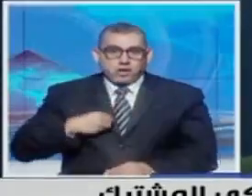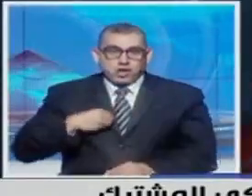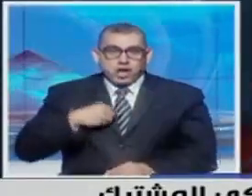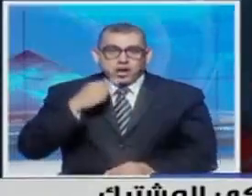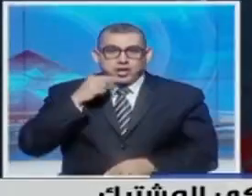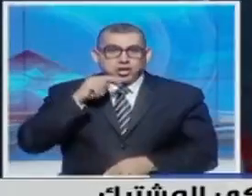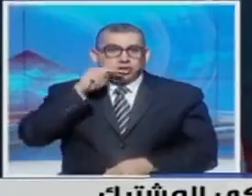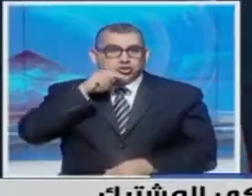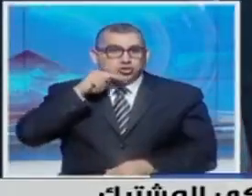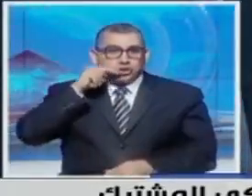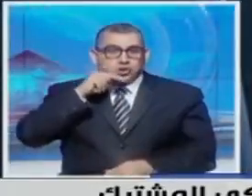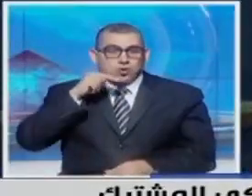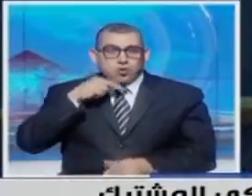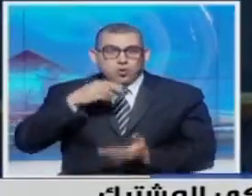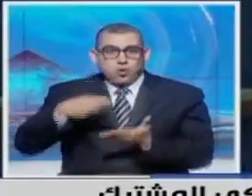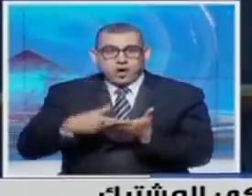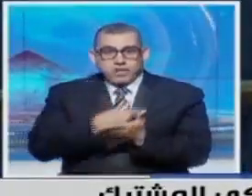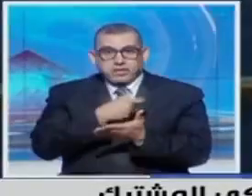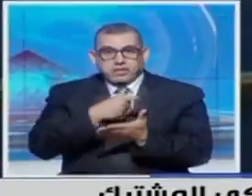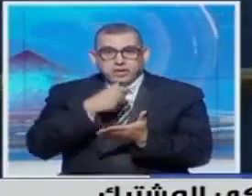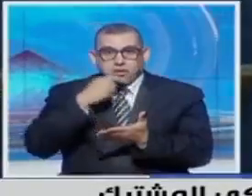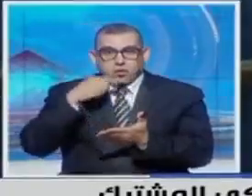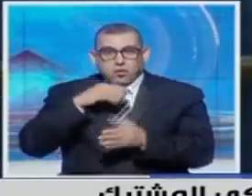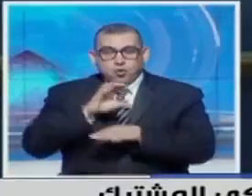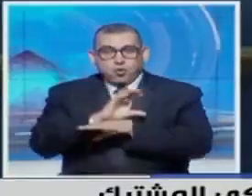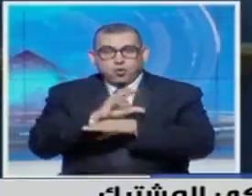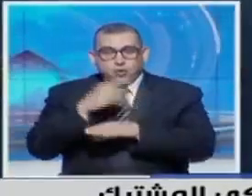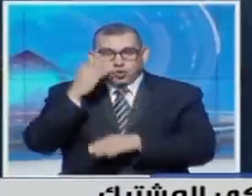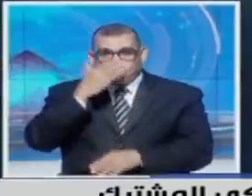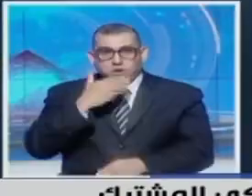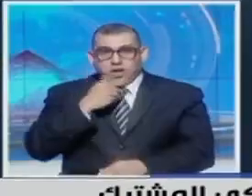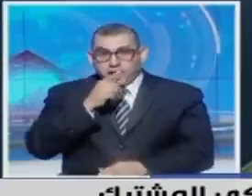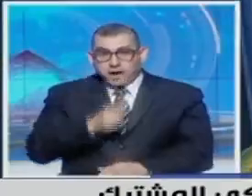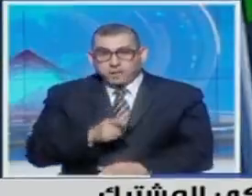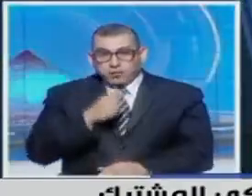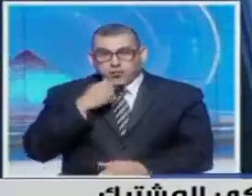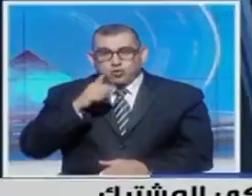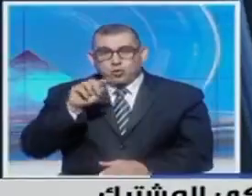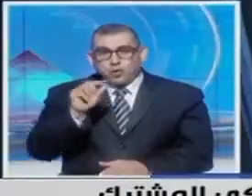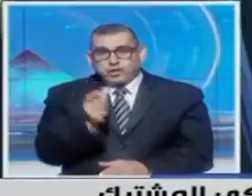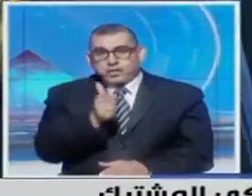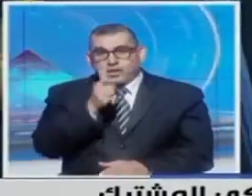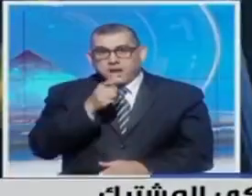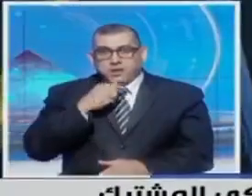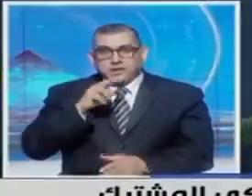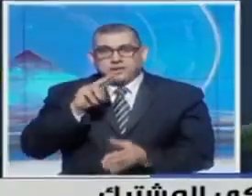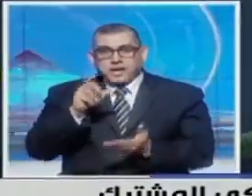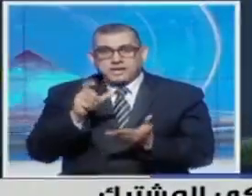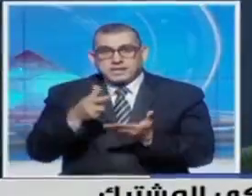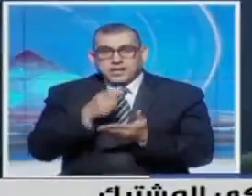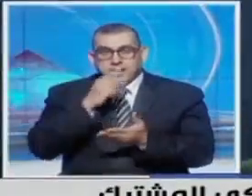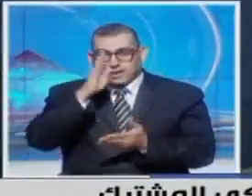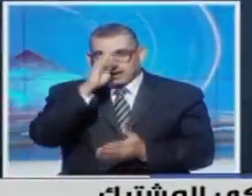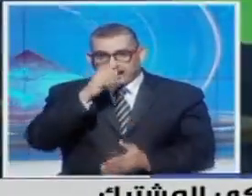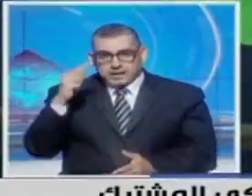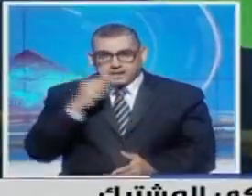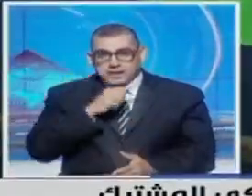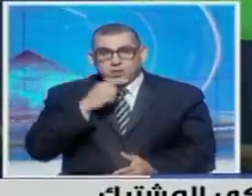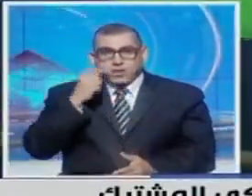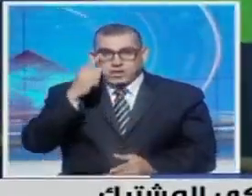ونيجيريا وأوغندا والكونغو الديمقراطية ورواندا وتنزانيا